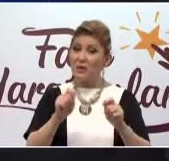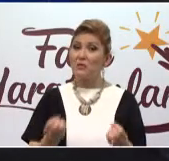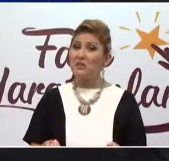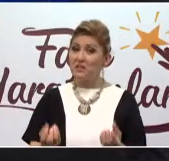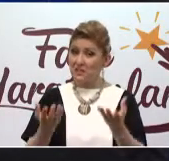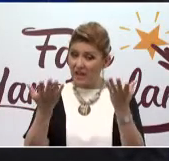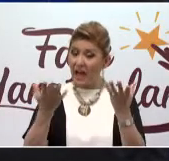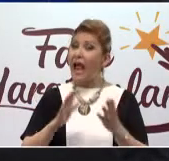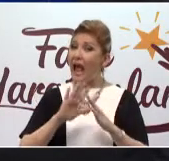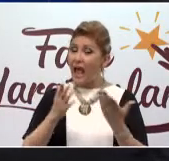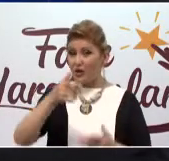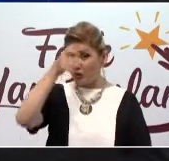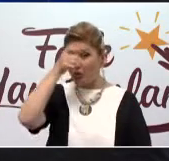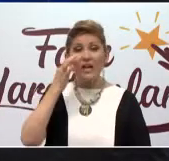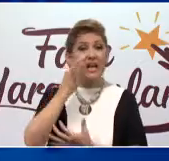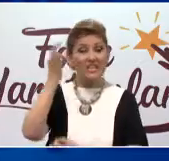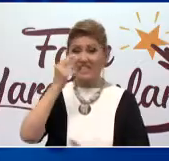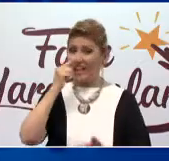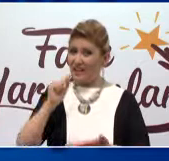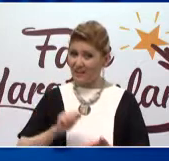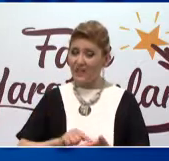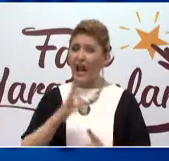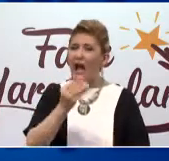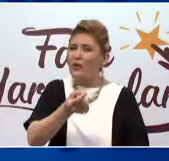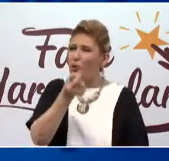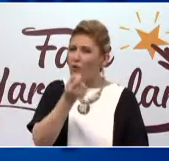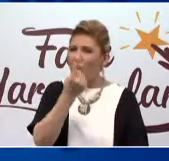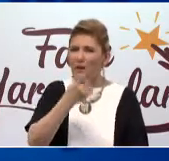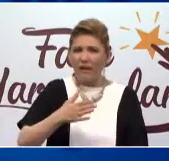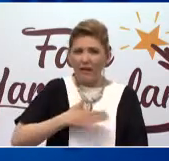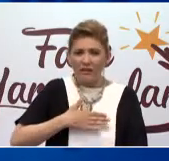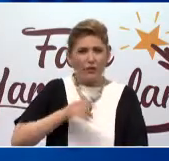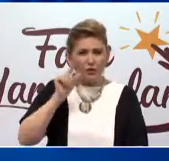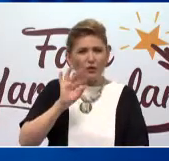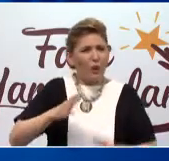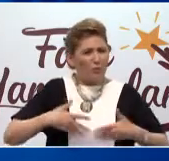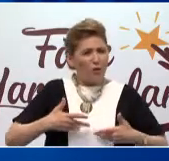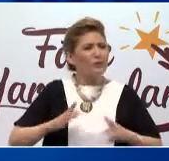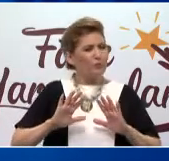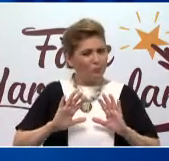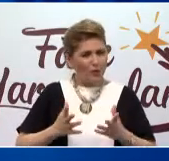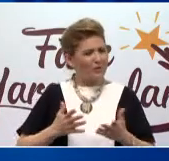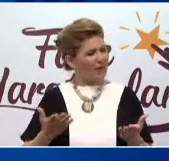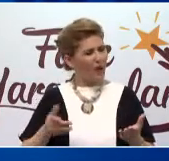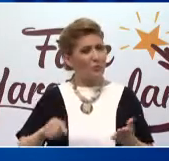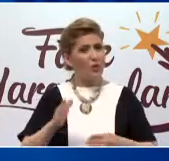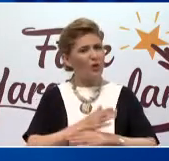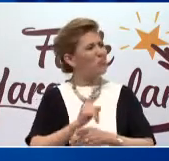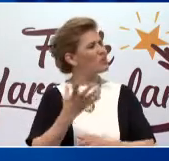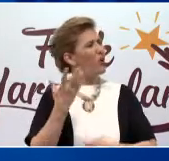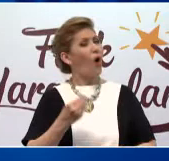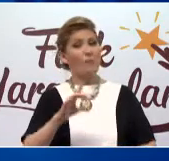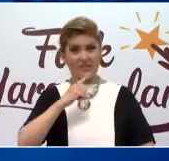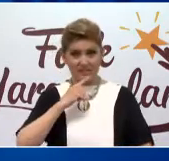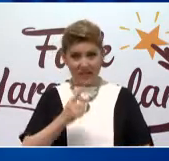gördünüz. Eğer Türk insanına olan inancınız en ufak bir tereddüte uğrarsa, moraliniz bozulursa, ya bu ülkeden de bir şey olmaz